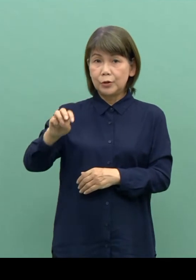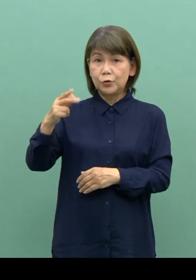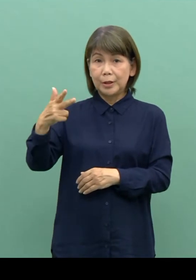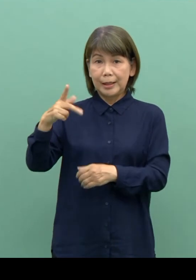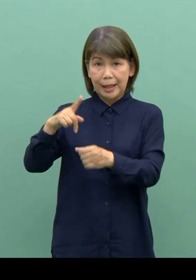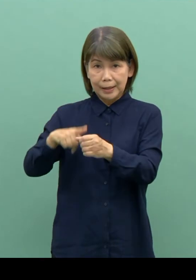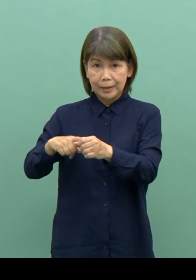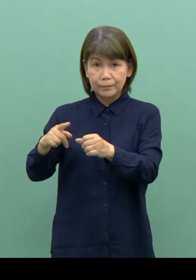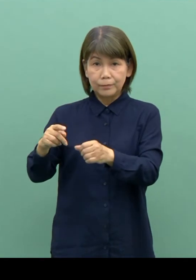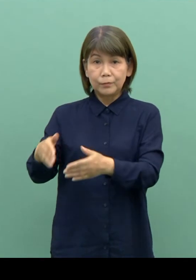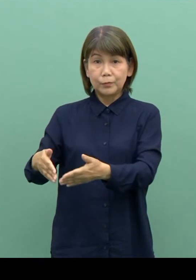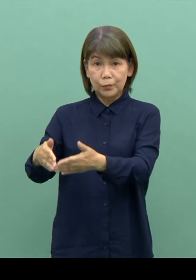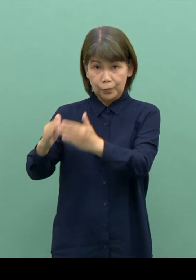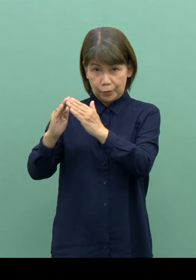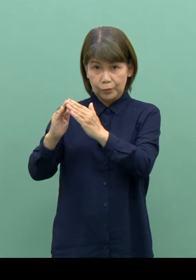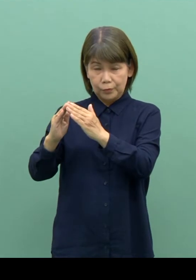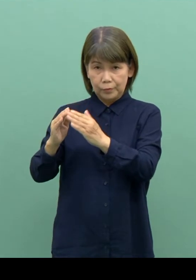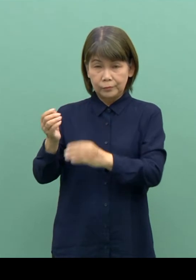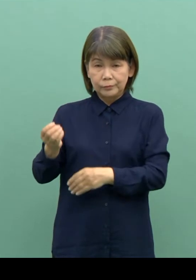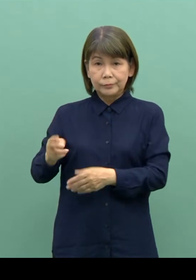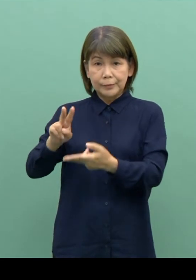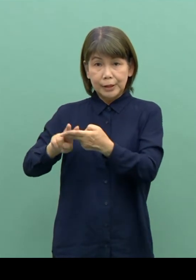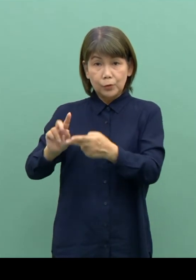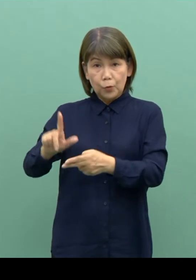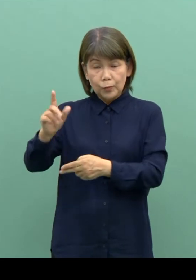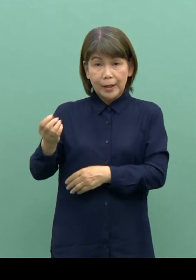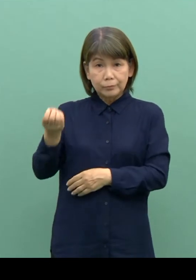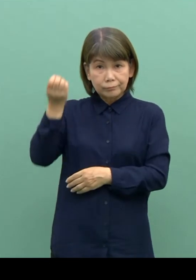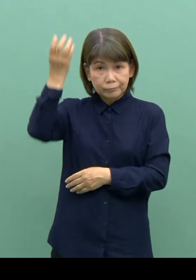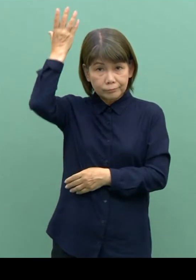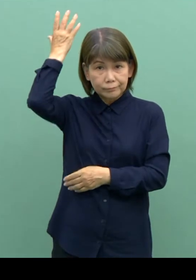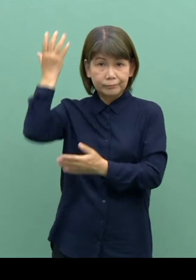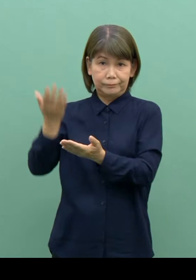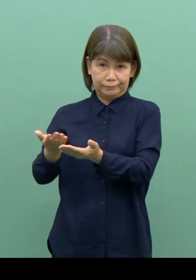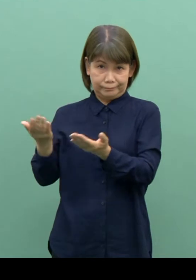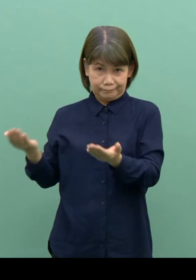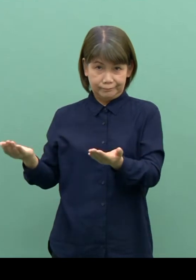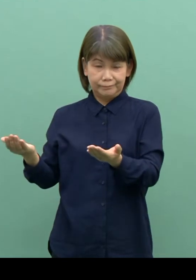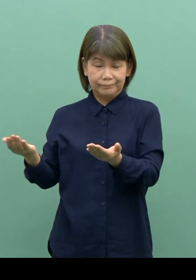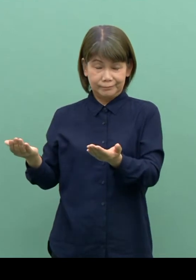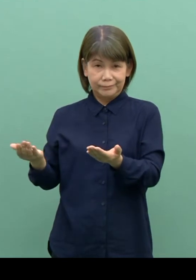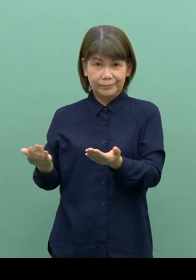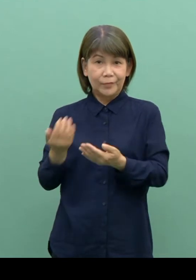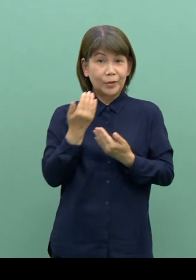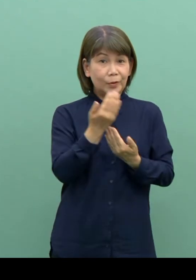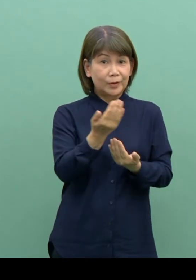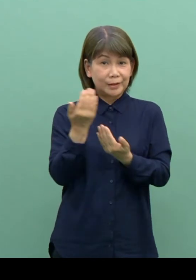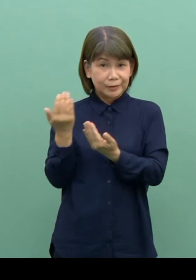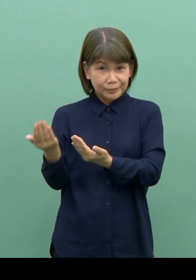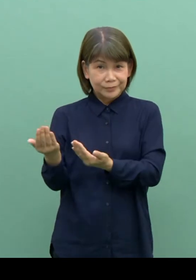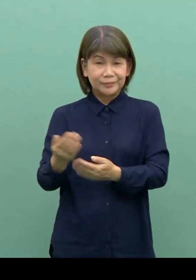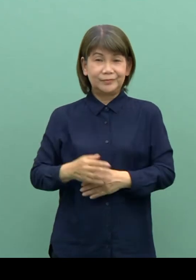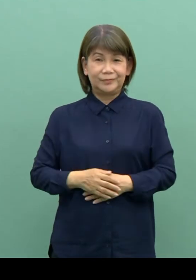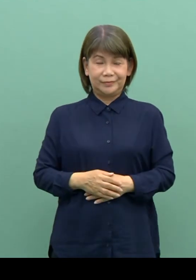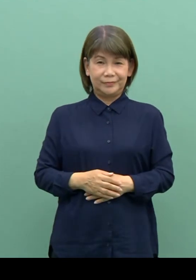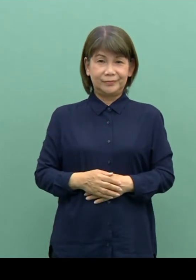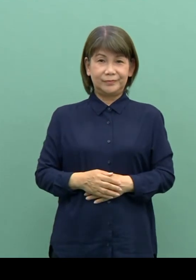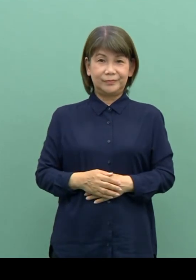牛肉専門店の井上商店。それぞれの担当者にお話を聞きました。